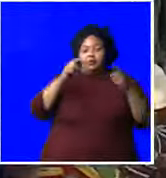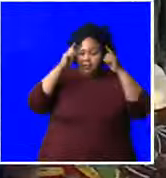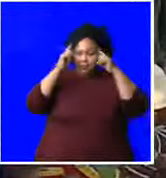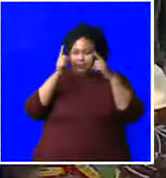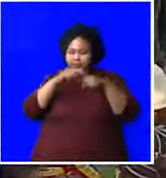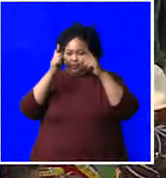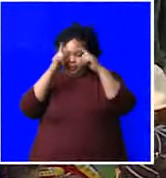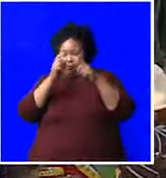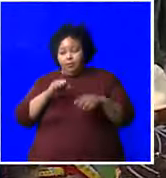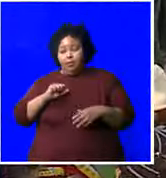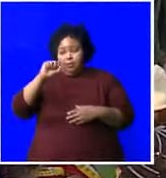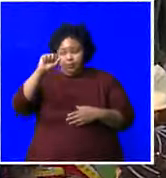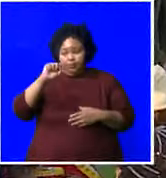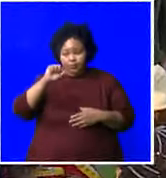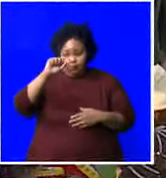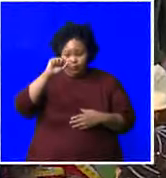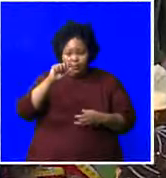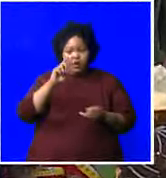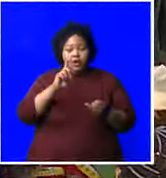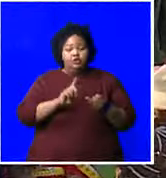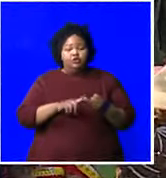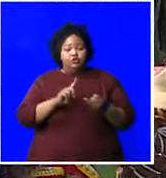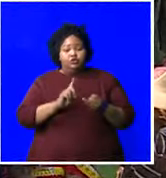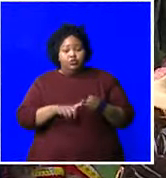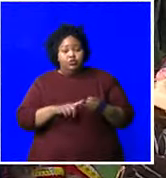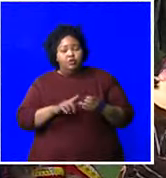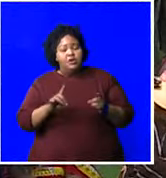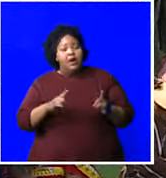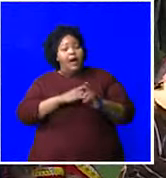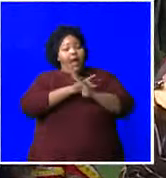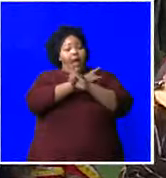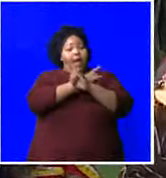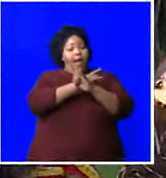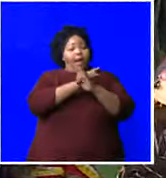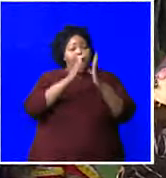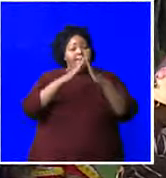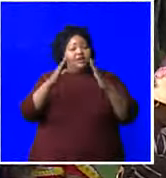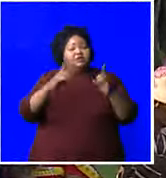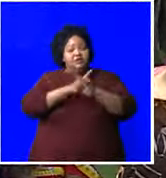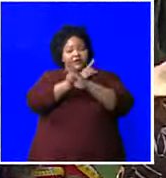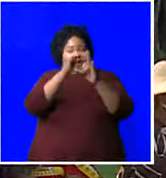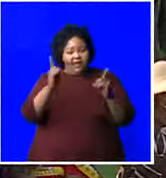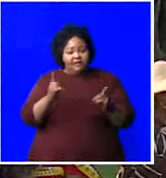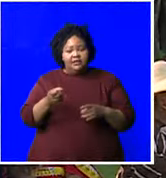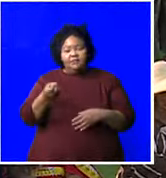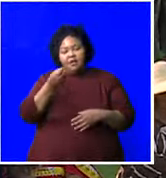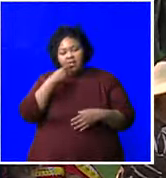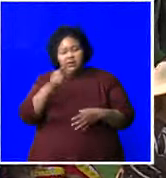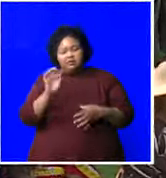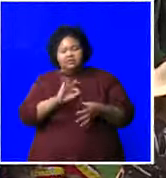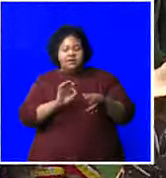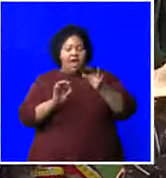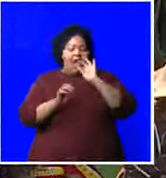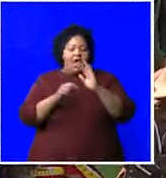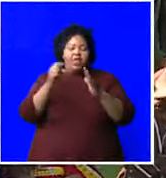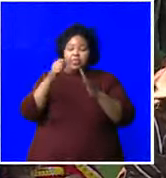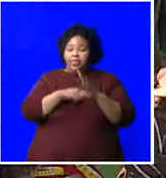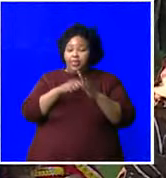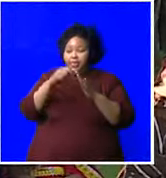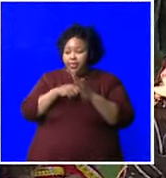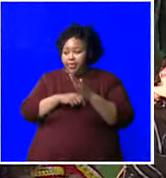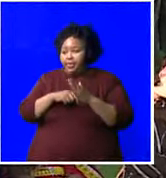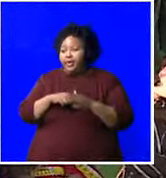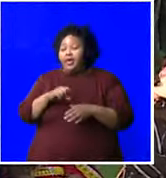naninani umlangeni uthi yena mangathiwa ungikapteni ubukela umkhumbi letimo leto umlangeni